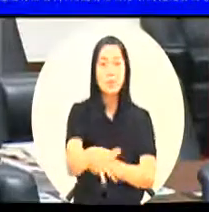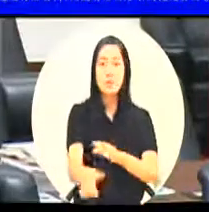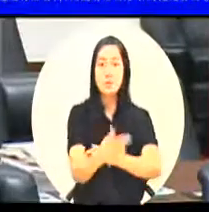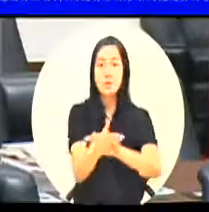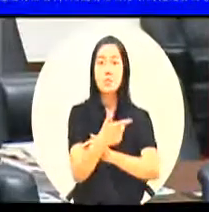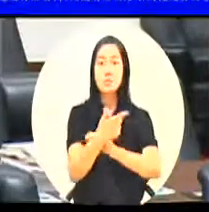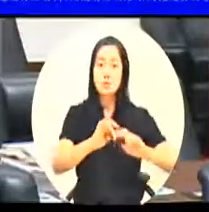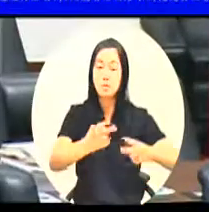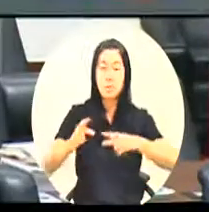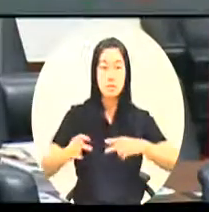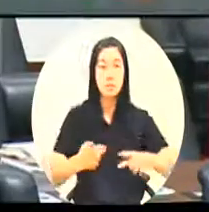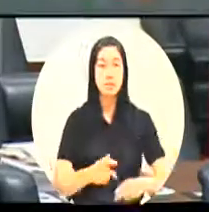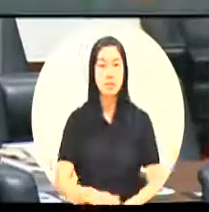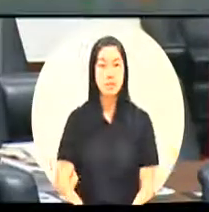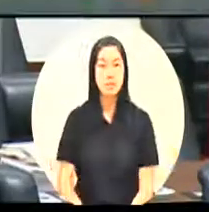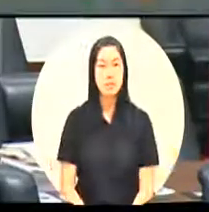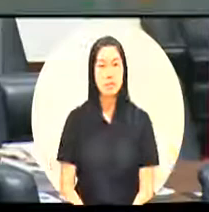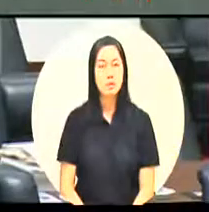一张，